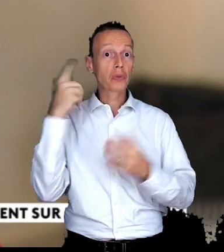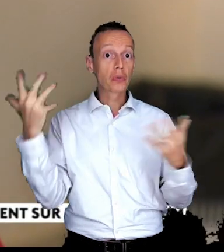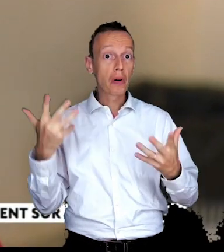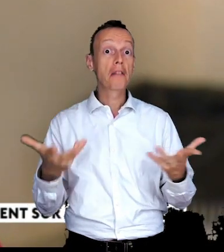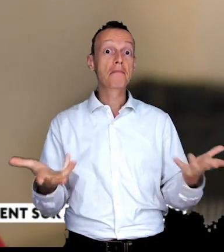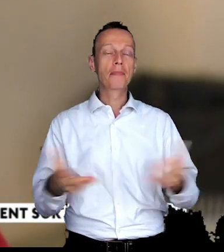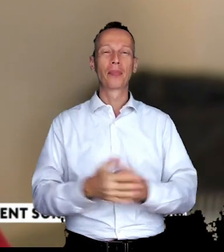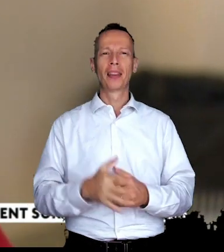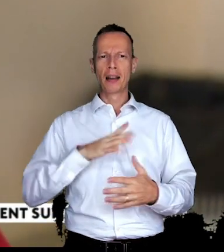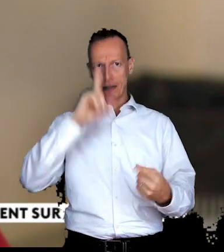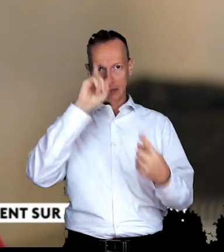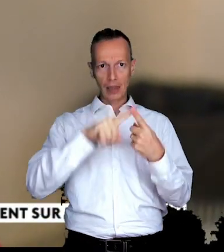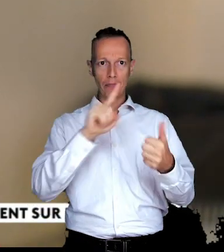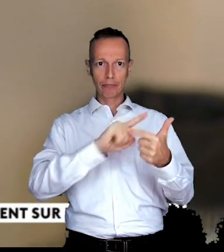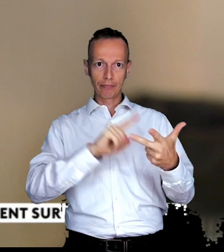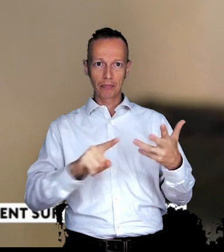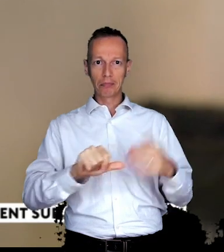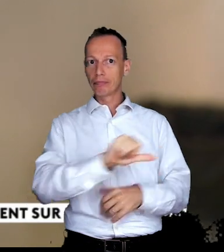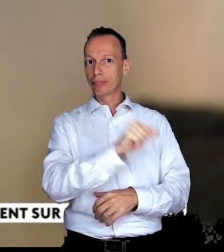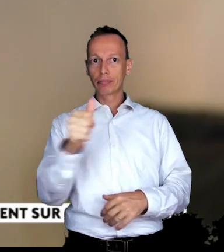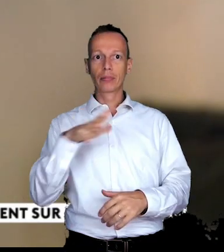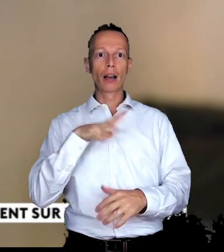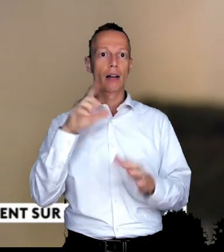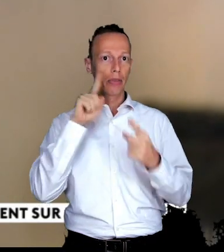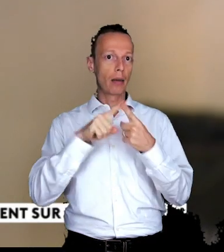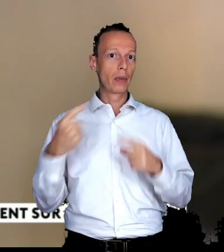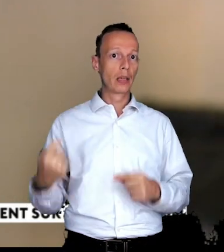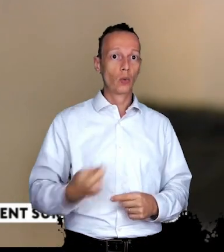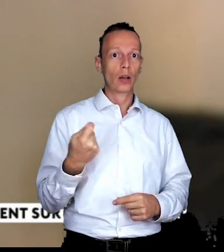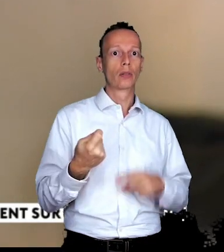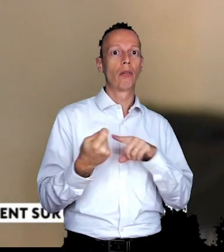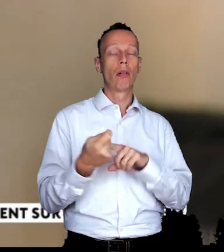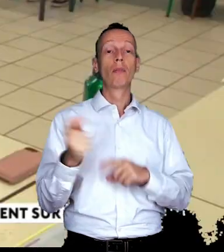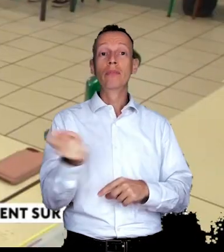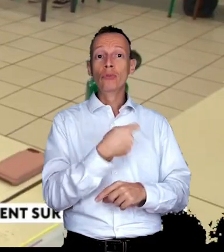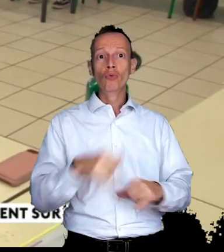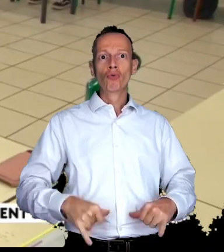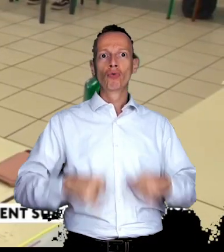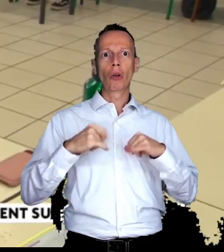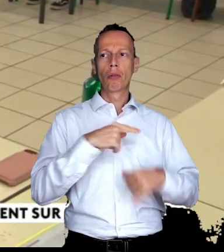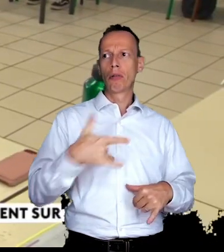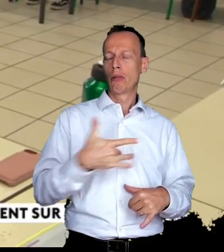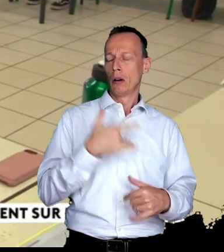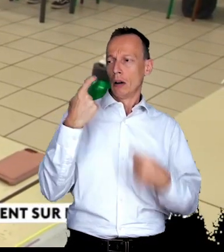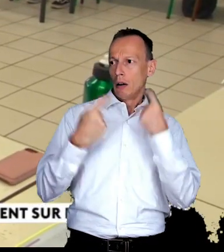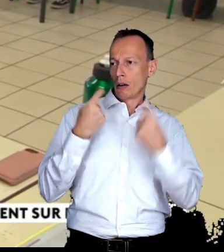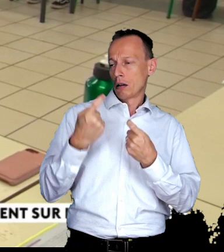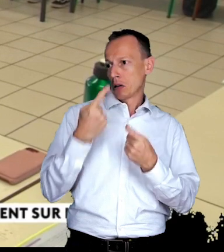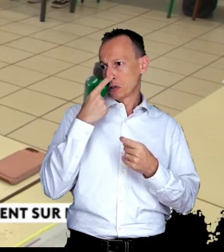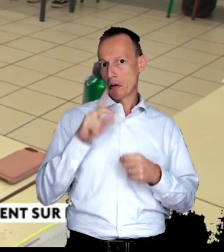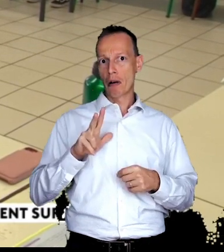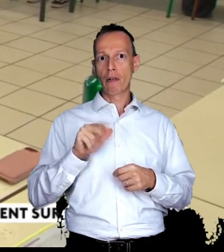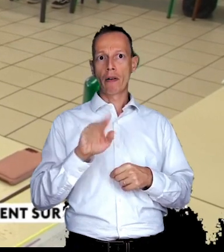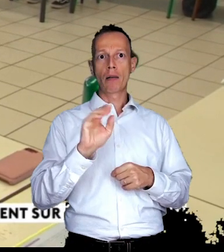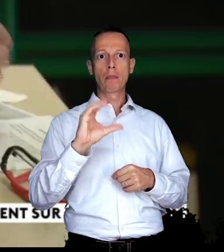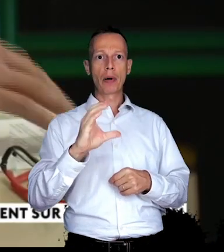jeune pourra-t-il toujours continuer à aller se former en France, etc. Vous en pensez quoi? Parmi les grands thèmes du débat, celui